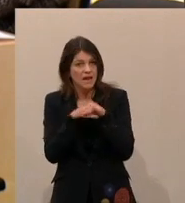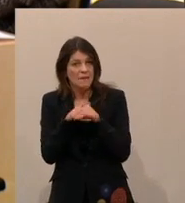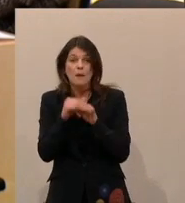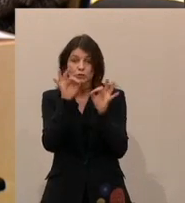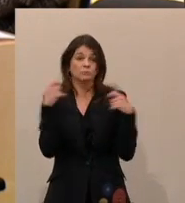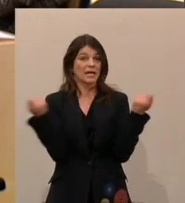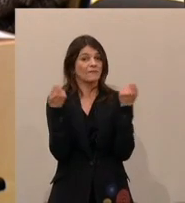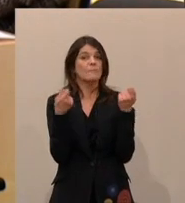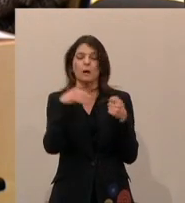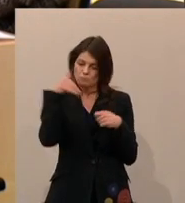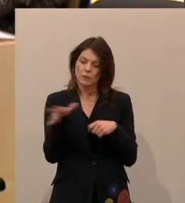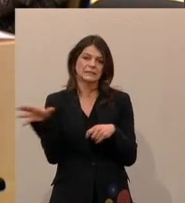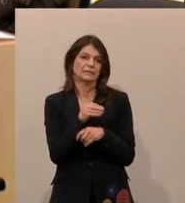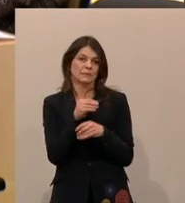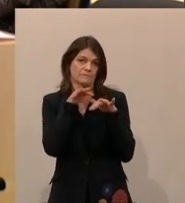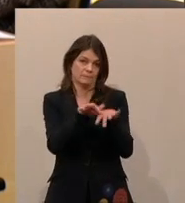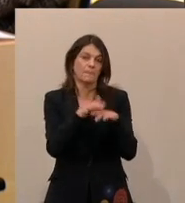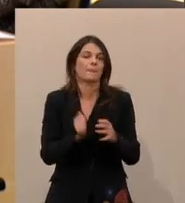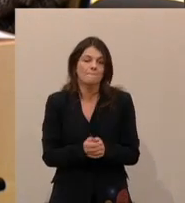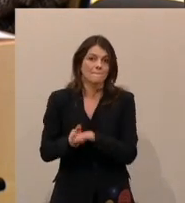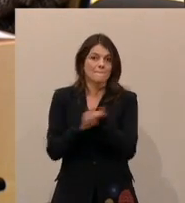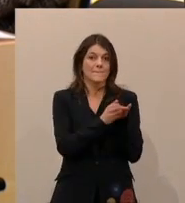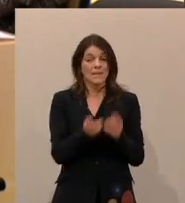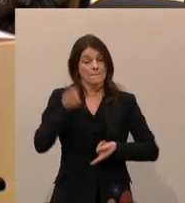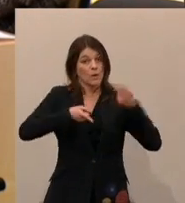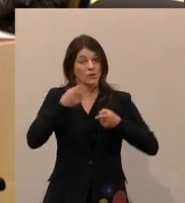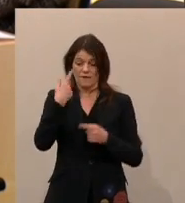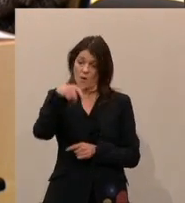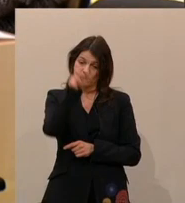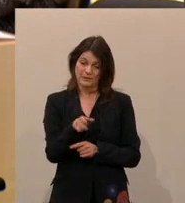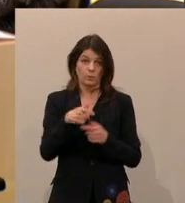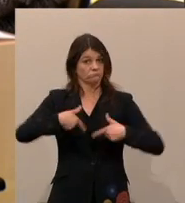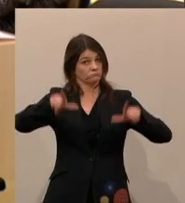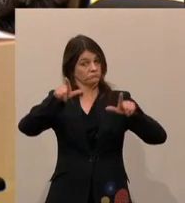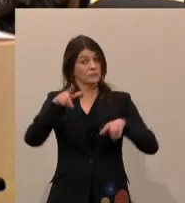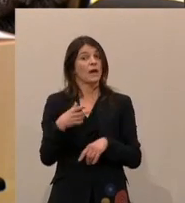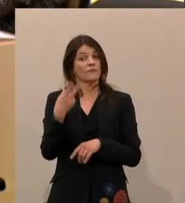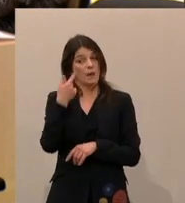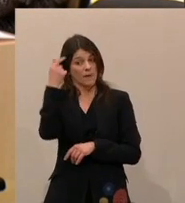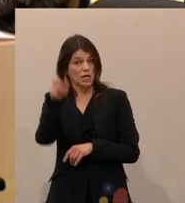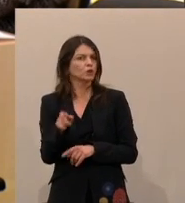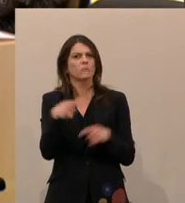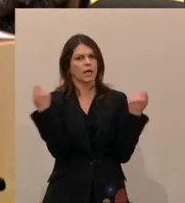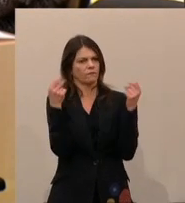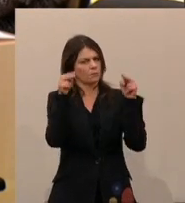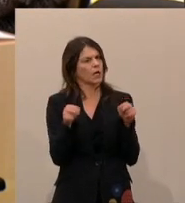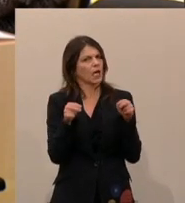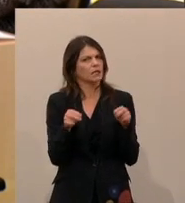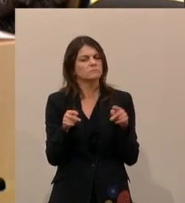bestimmter Gewerbe mitzuwirken. Die Beurteilung des Persönlichkeitsbildes eines Menschen ist bei der